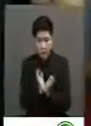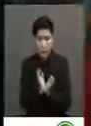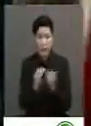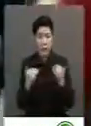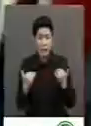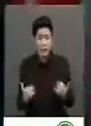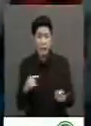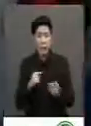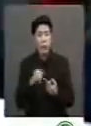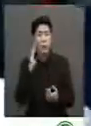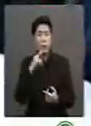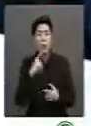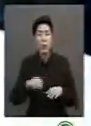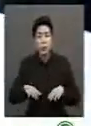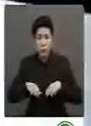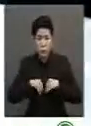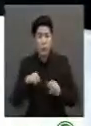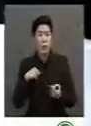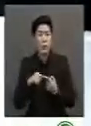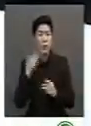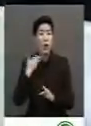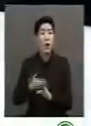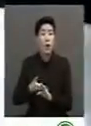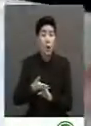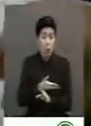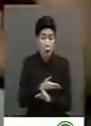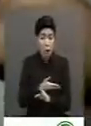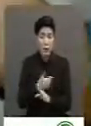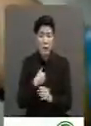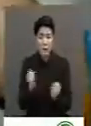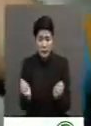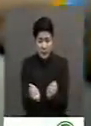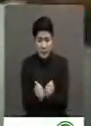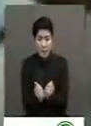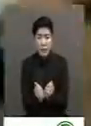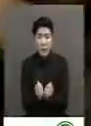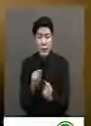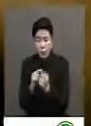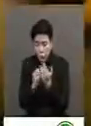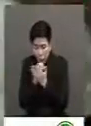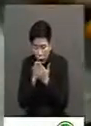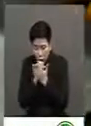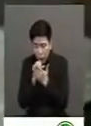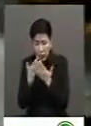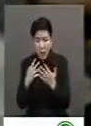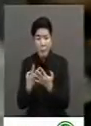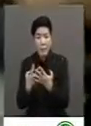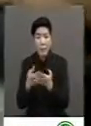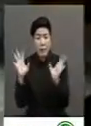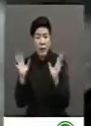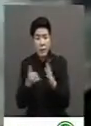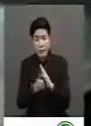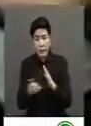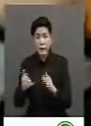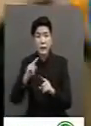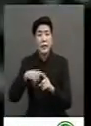ยนายนิวัฒน์เนี่ยยอมรับบอกว่าก่อนหน้านี้เคยถูกจับในข้อหาเสพยาเสพติดเพิ่งจะพ้นโทษมาตุ